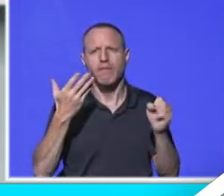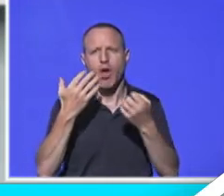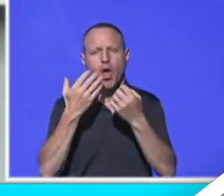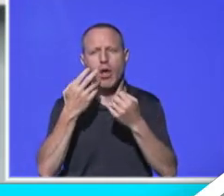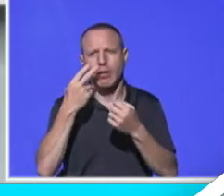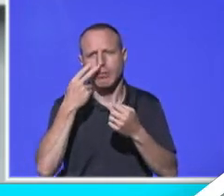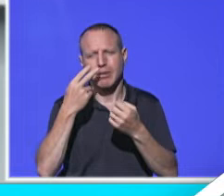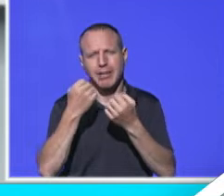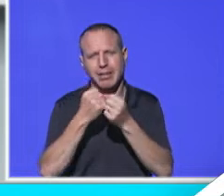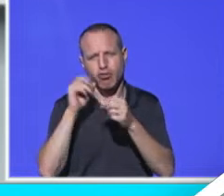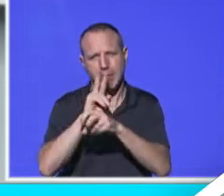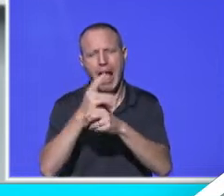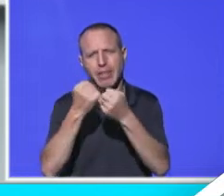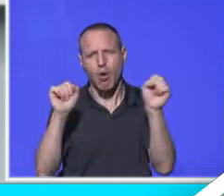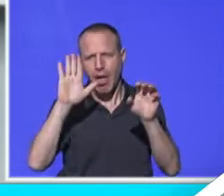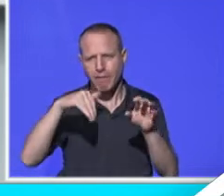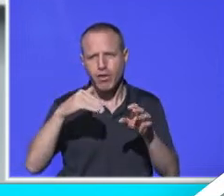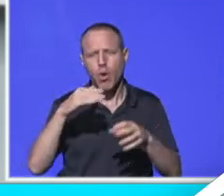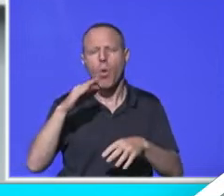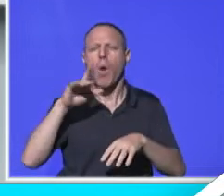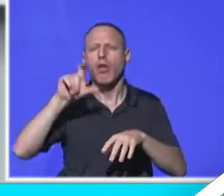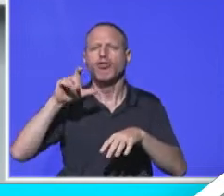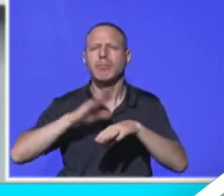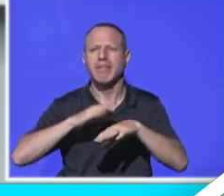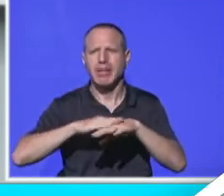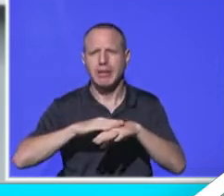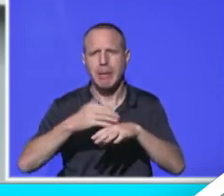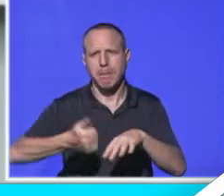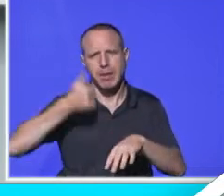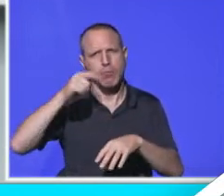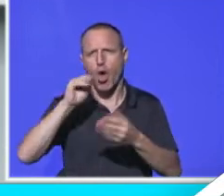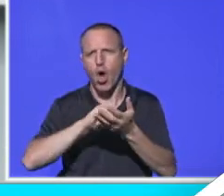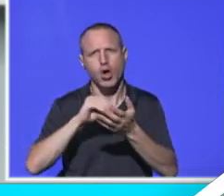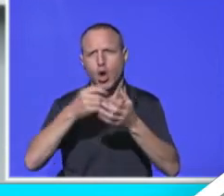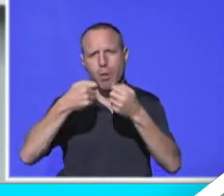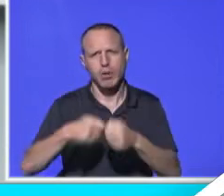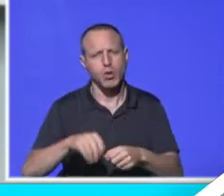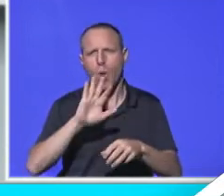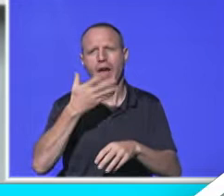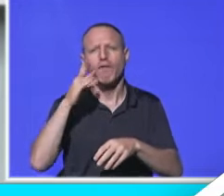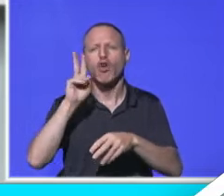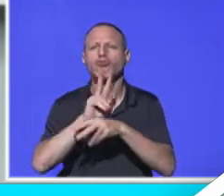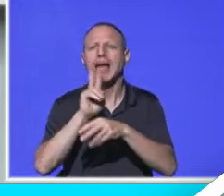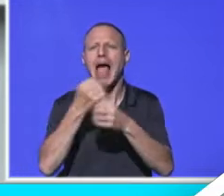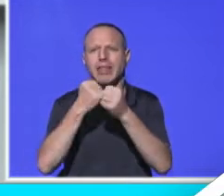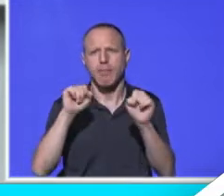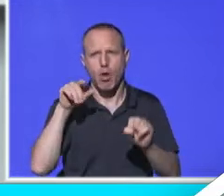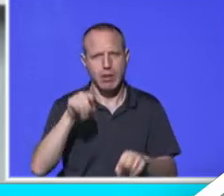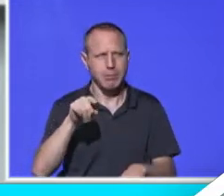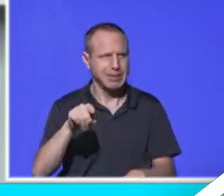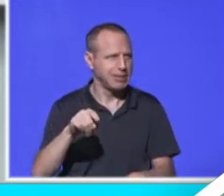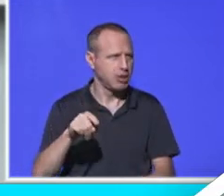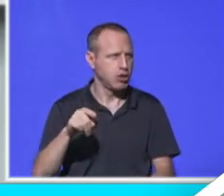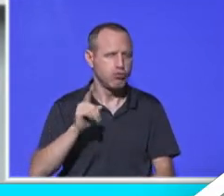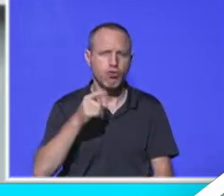אפילו בעלי תפקידים בכירים הם עוד לא מינו. איפה השמירה על הדמוקרטיה בזה שהם לא